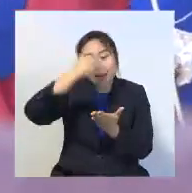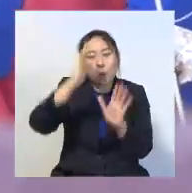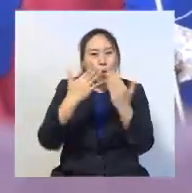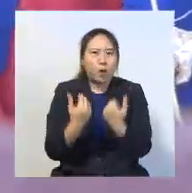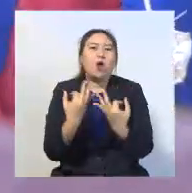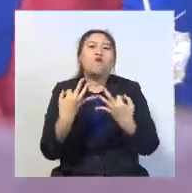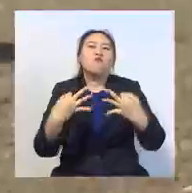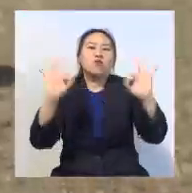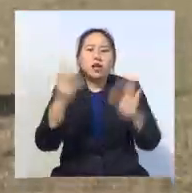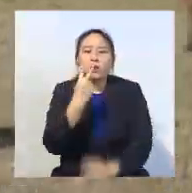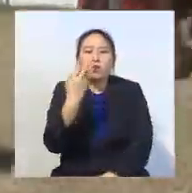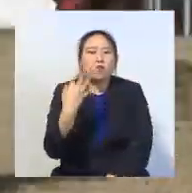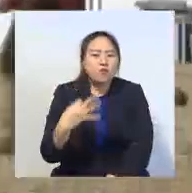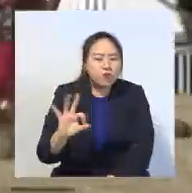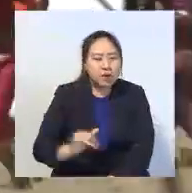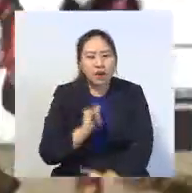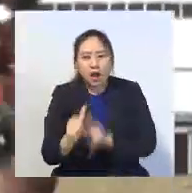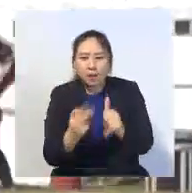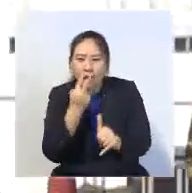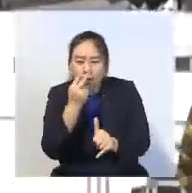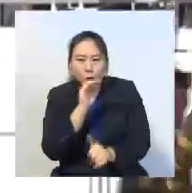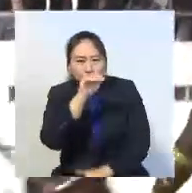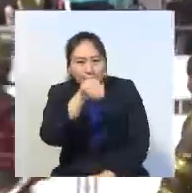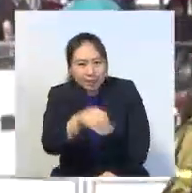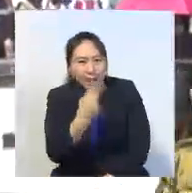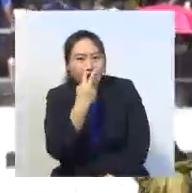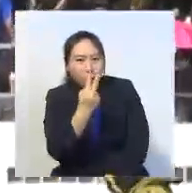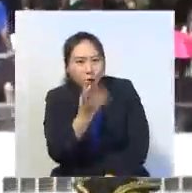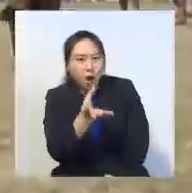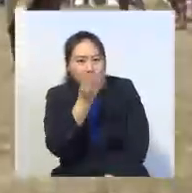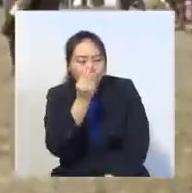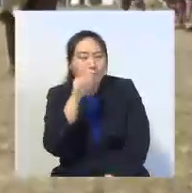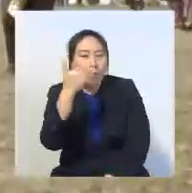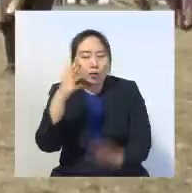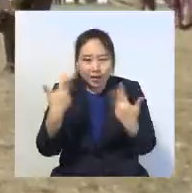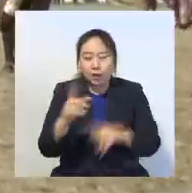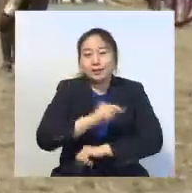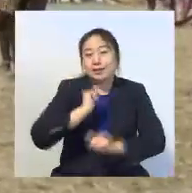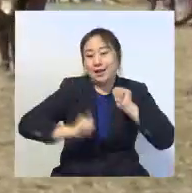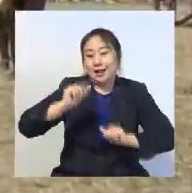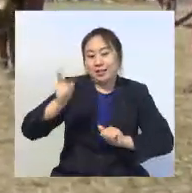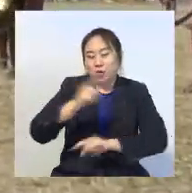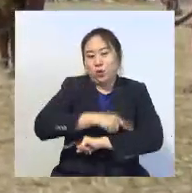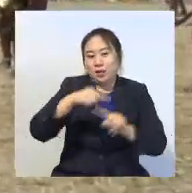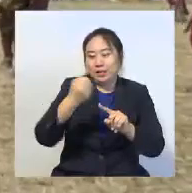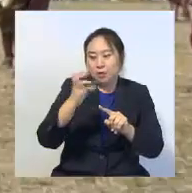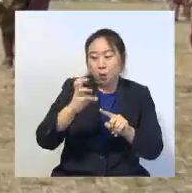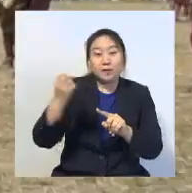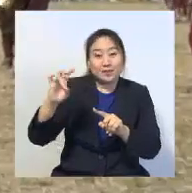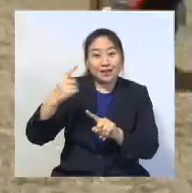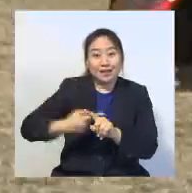รีค่ะได้มาชื่นชมสัมผัสเสน่ห์ของช้างก่อนถึงวันแสดงจริง 16-17 พฤศจิกายนนี้หรือว่าเสาร์อาทิตย์ที่